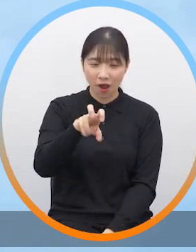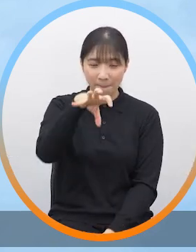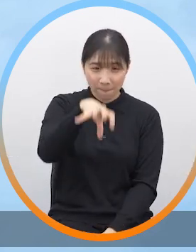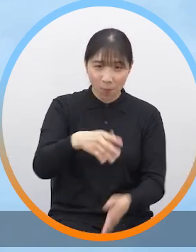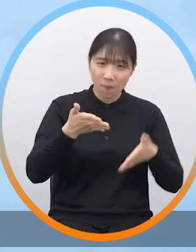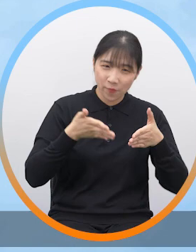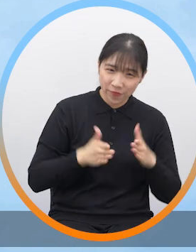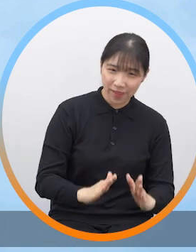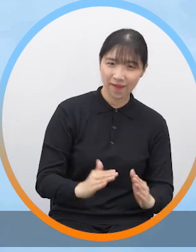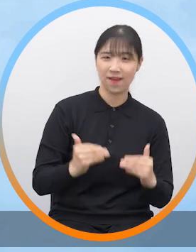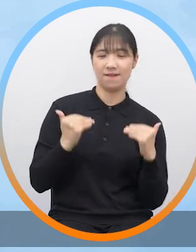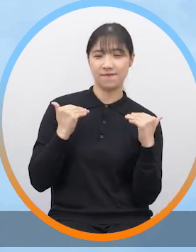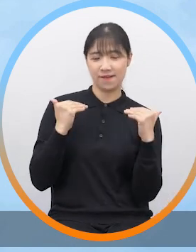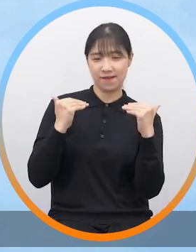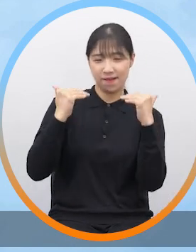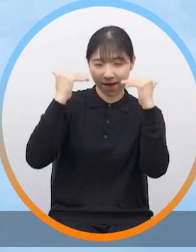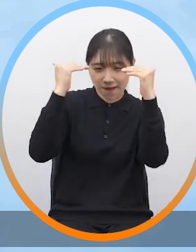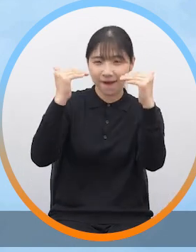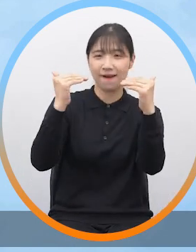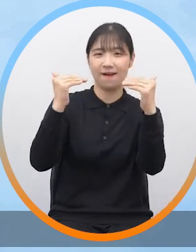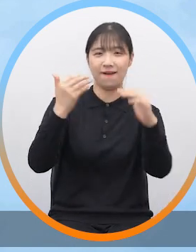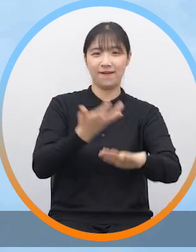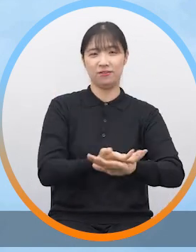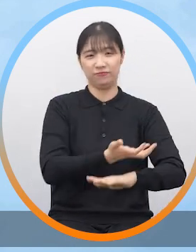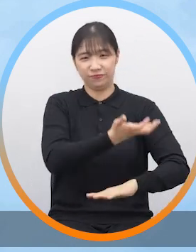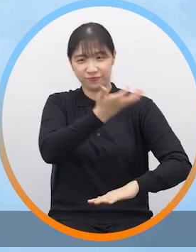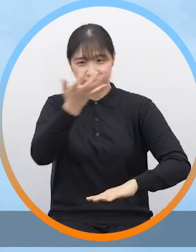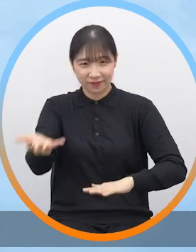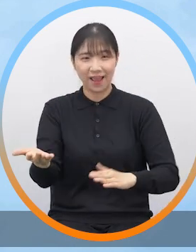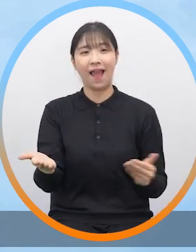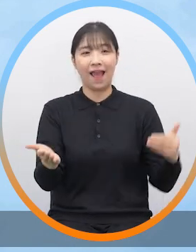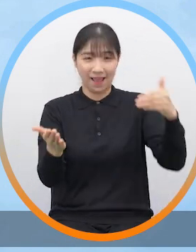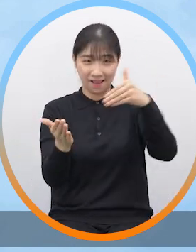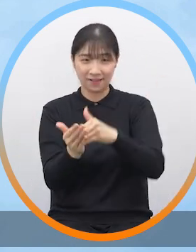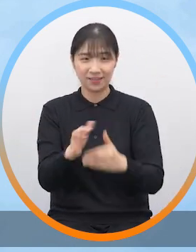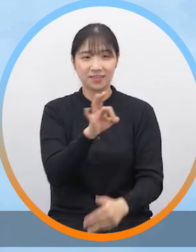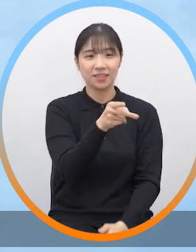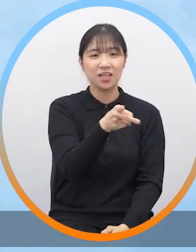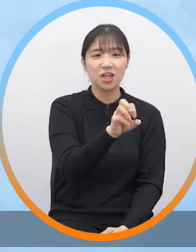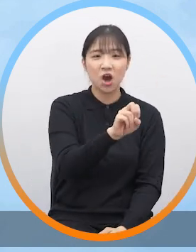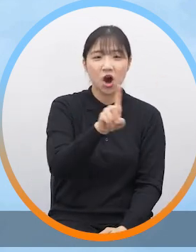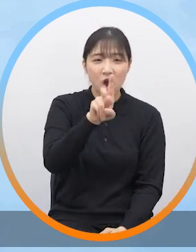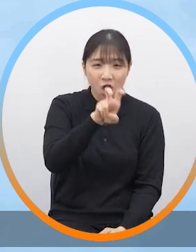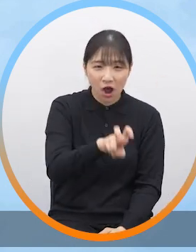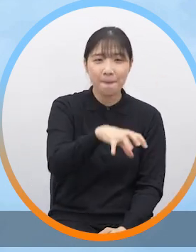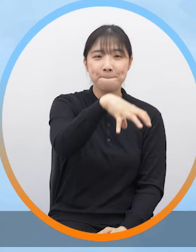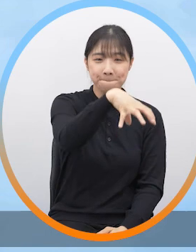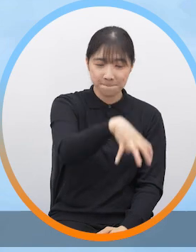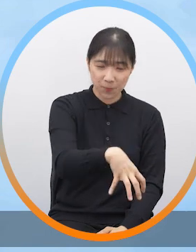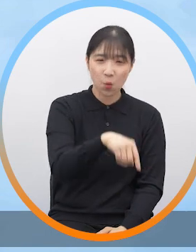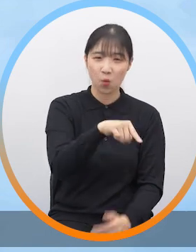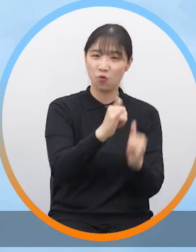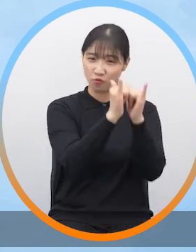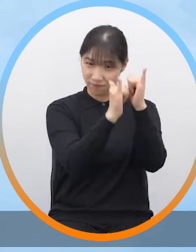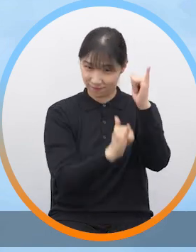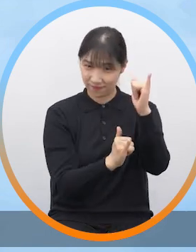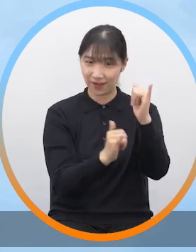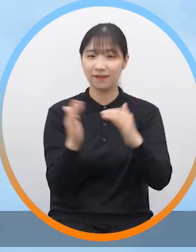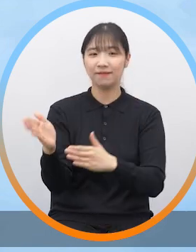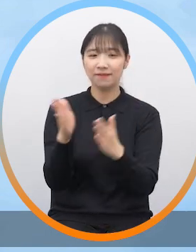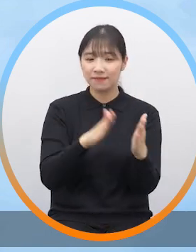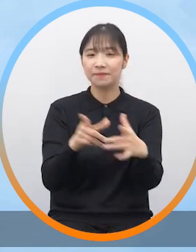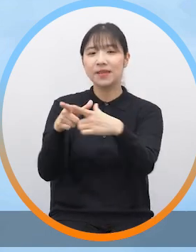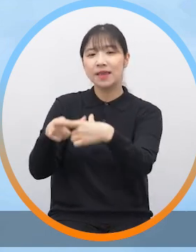태어나서 자라서 출발했을 때까지의 그런 영암에서 왕인에 관련된 유적, 그